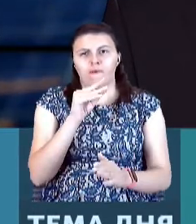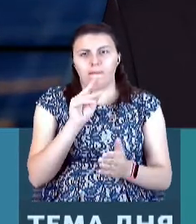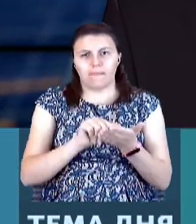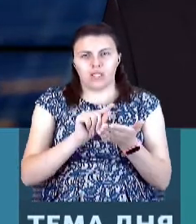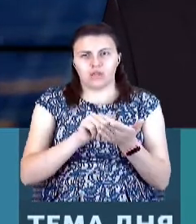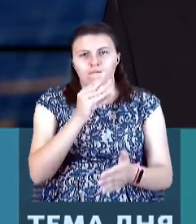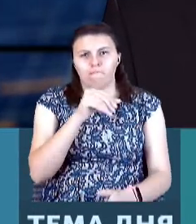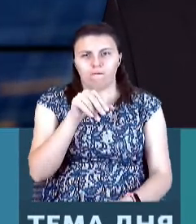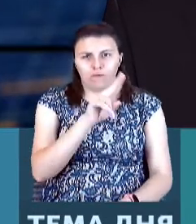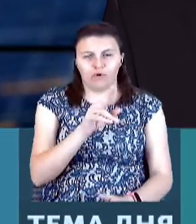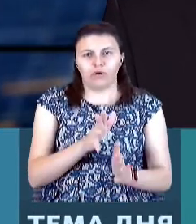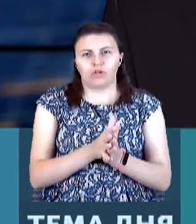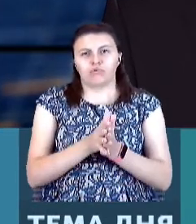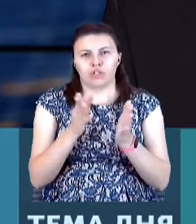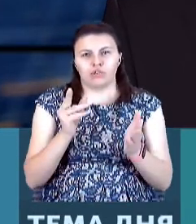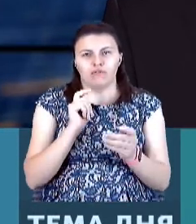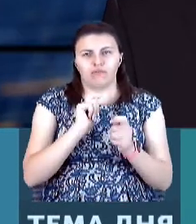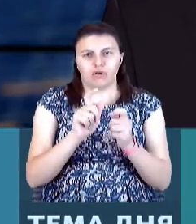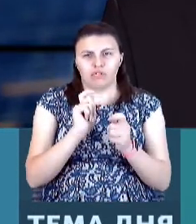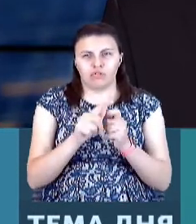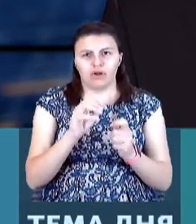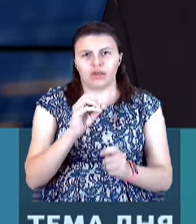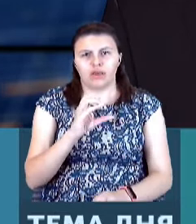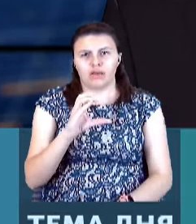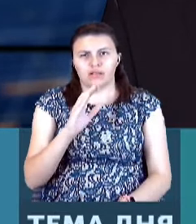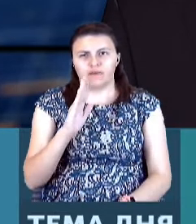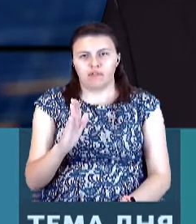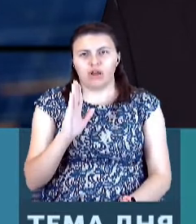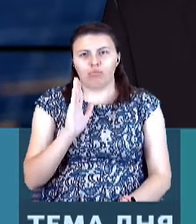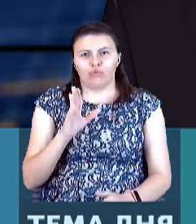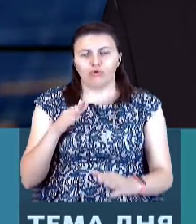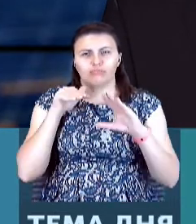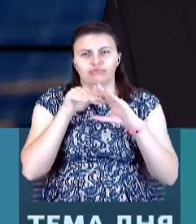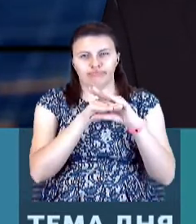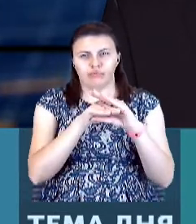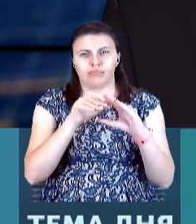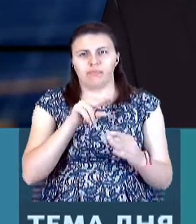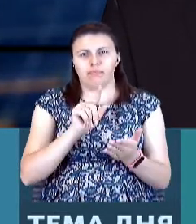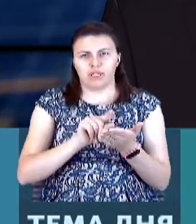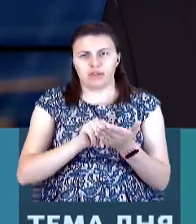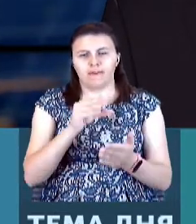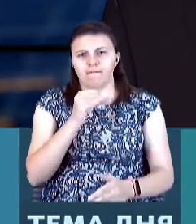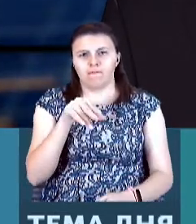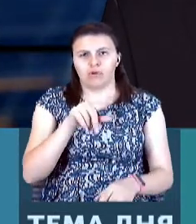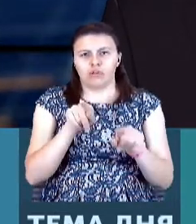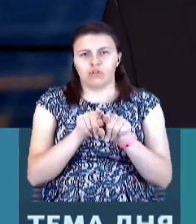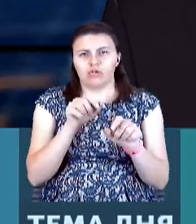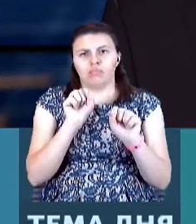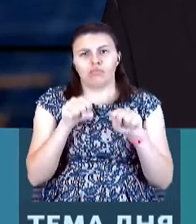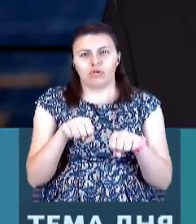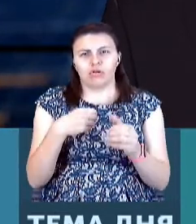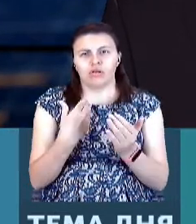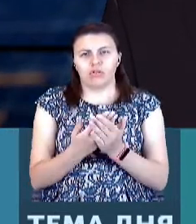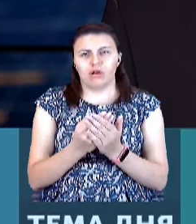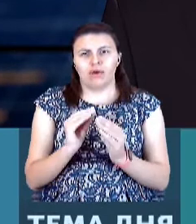збільшить відрахування ЄСВ, тобто це додатково живитиме пенсійний фонд. Це само собою. Це створить додаткові можливості для підвищення розміру